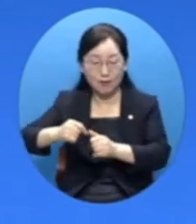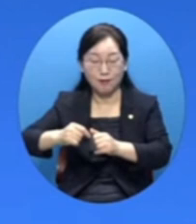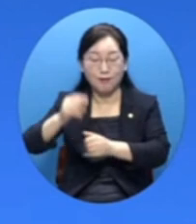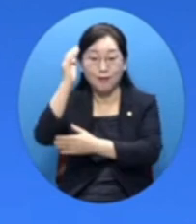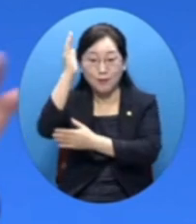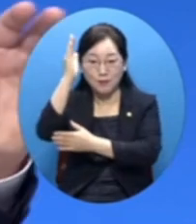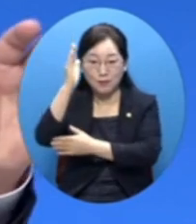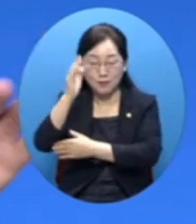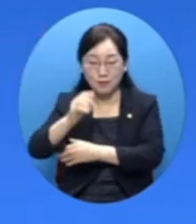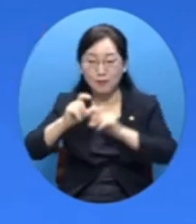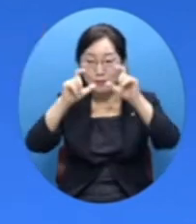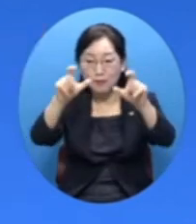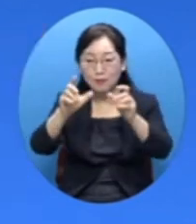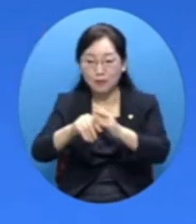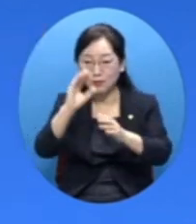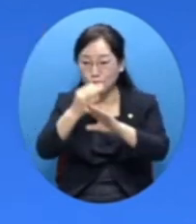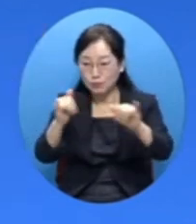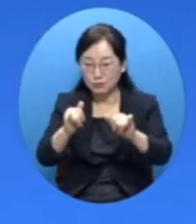반응이